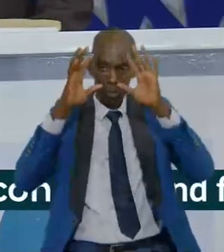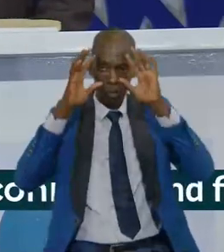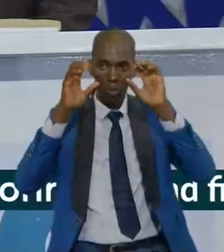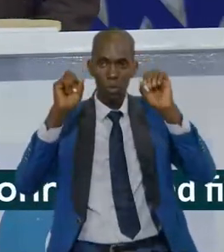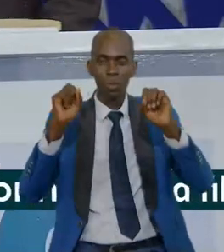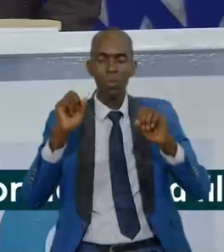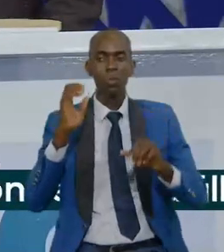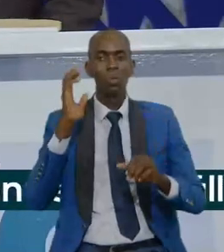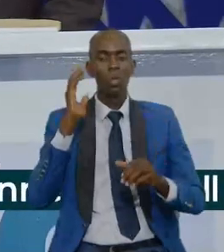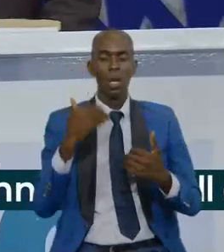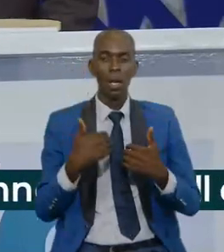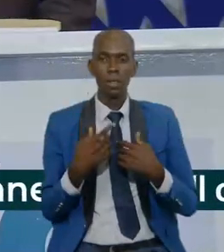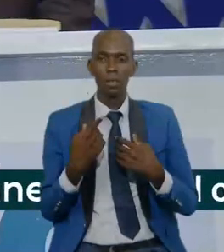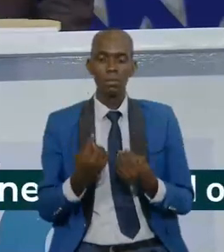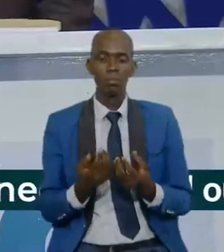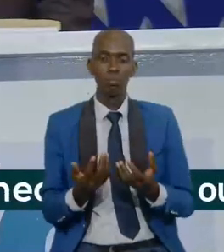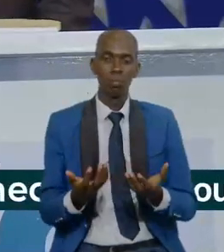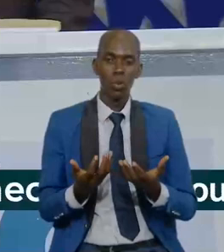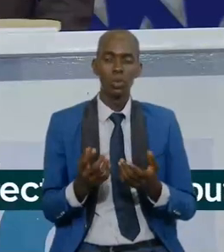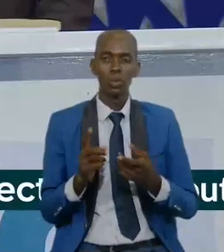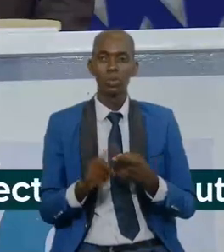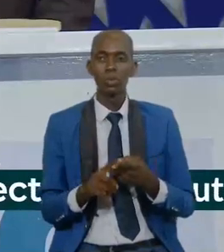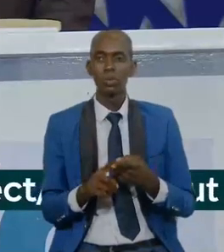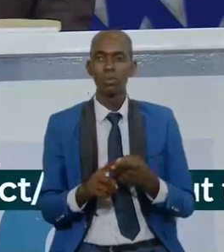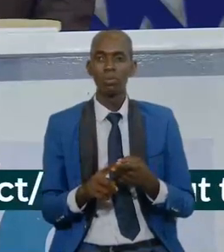to invite you.